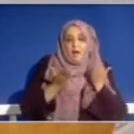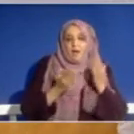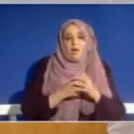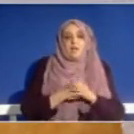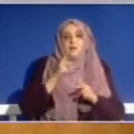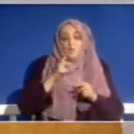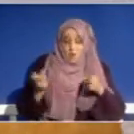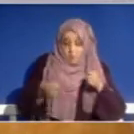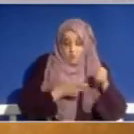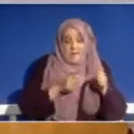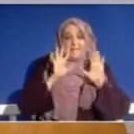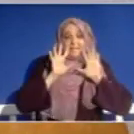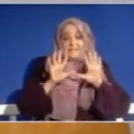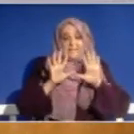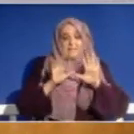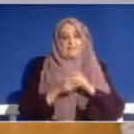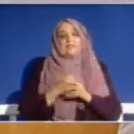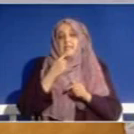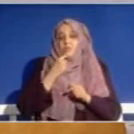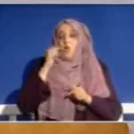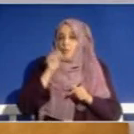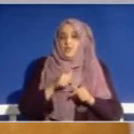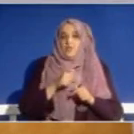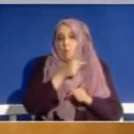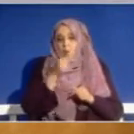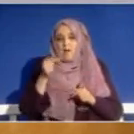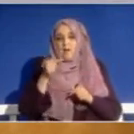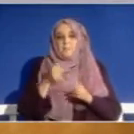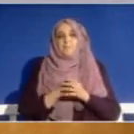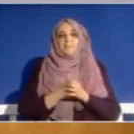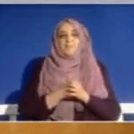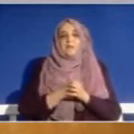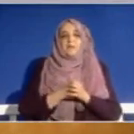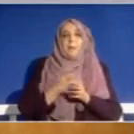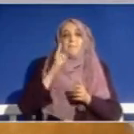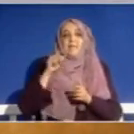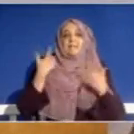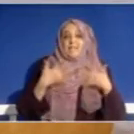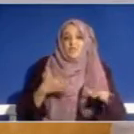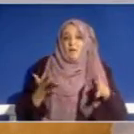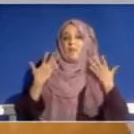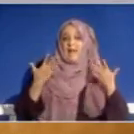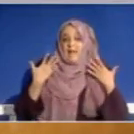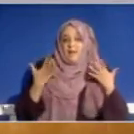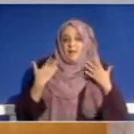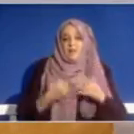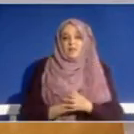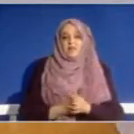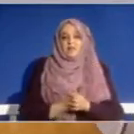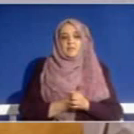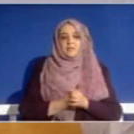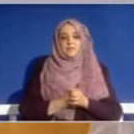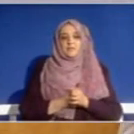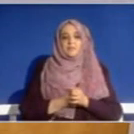هو المحصول نتاع 10 قناطر هو فيه نصاب يعني لازم نزكي، لكن عندي أنا مصاريف صرفتها مقابل هذه